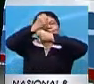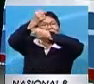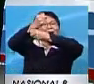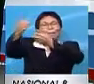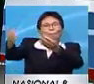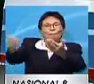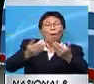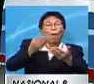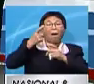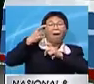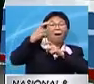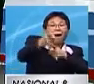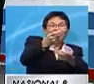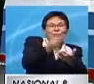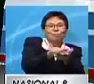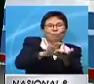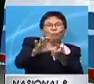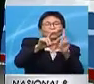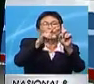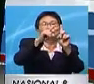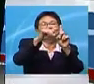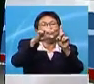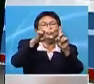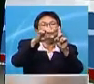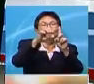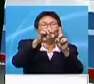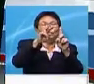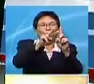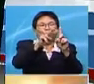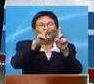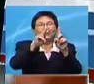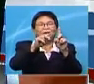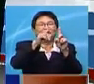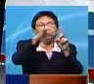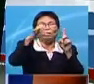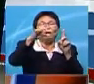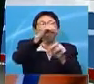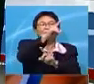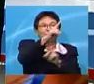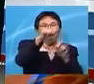membawa pulang hadiah Wang tunai 1.26 juta